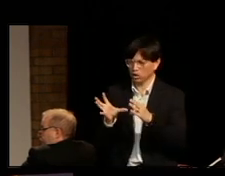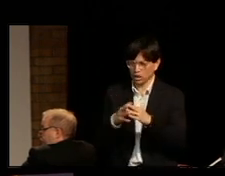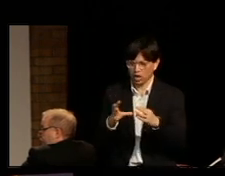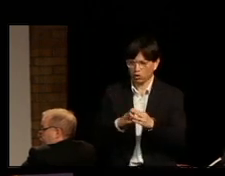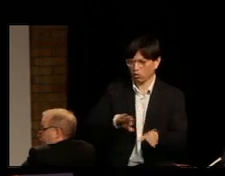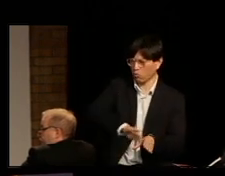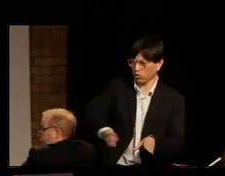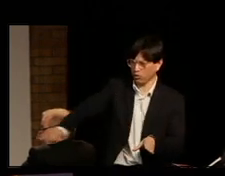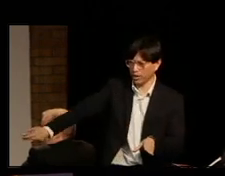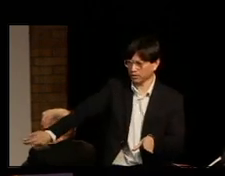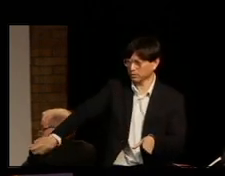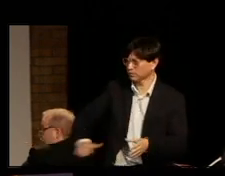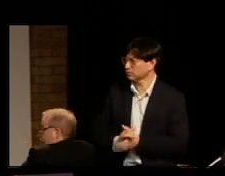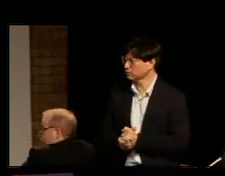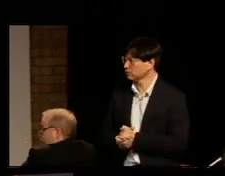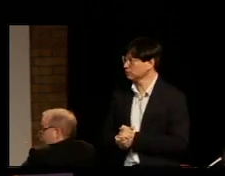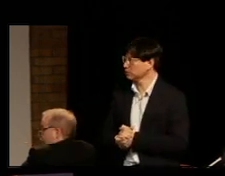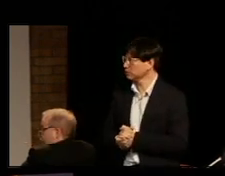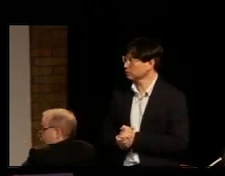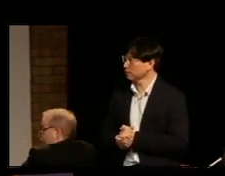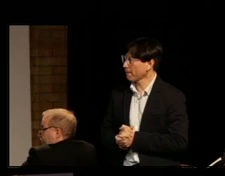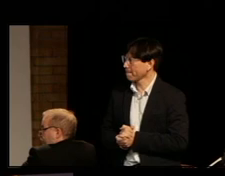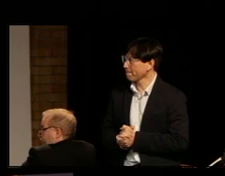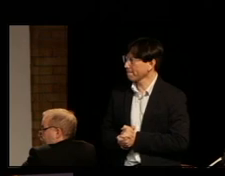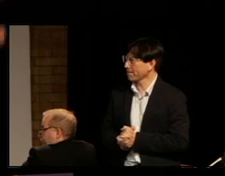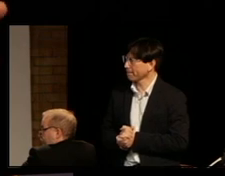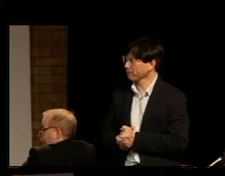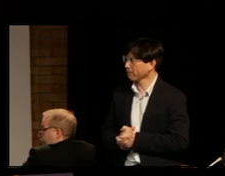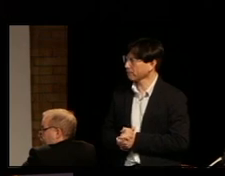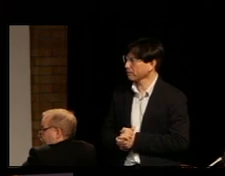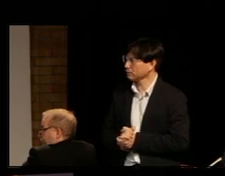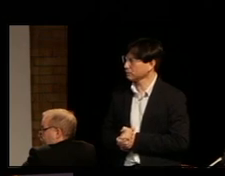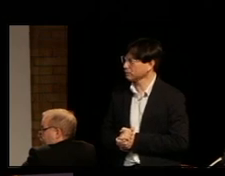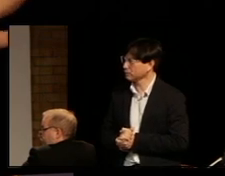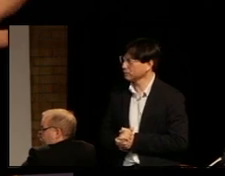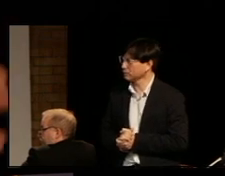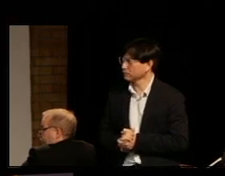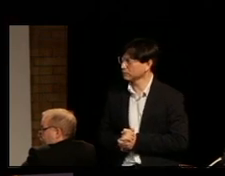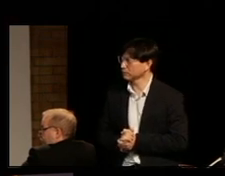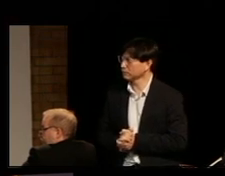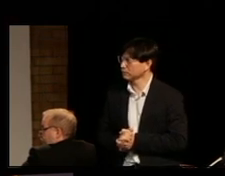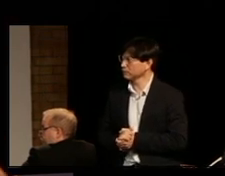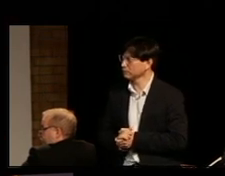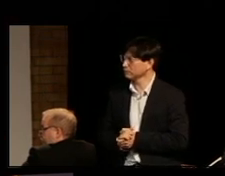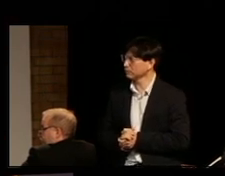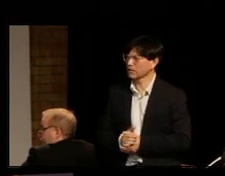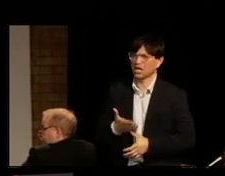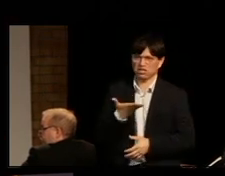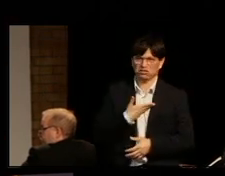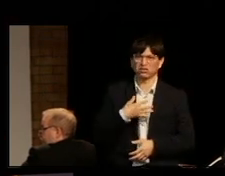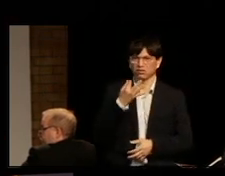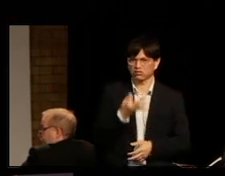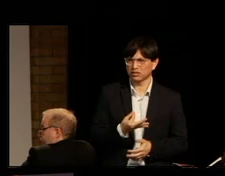fa delle cose a parte ok Questo nella stragrande maggioranza dei casi poi le eccezioni ovviamente esistono